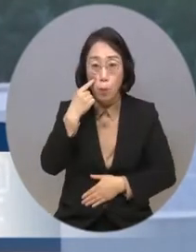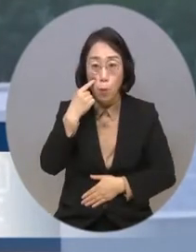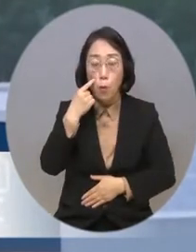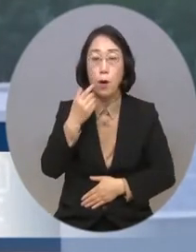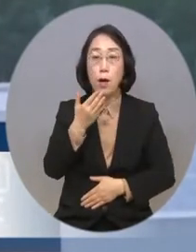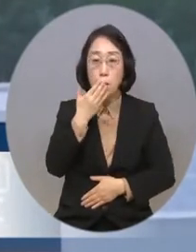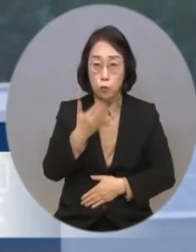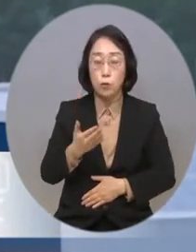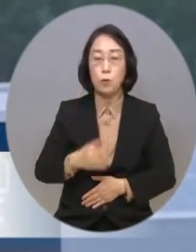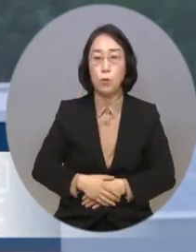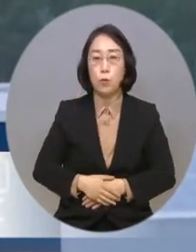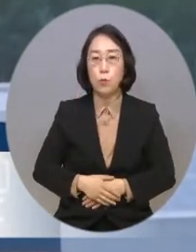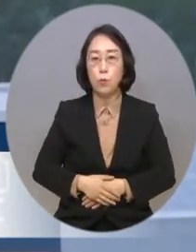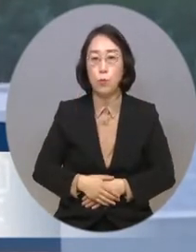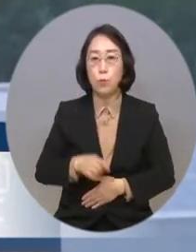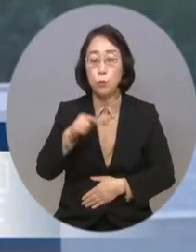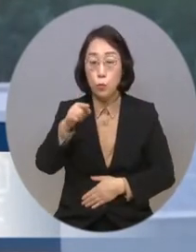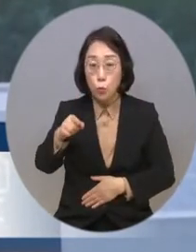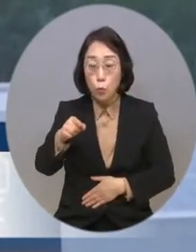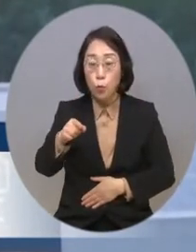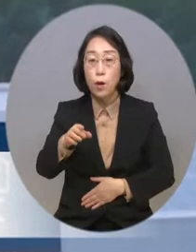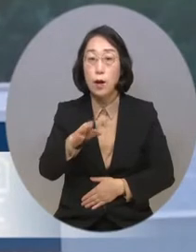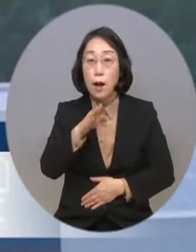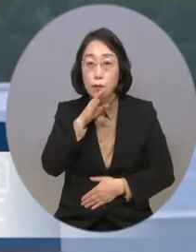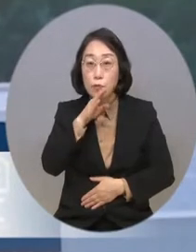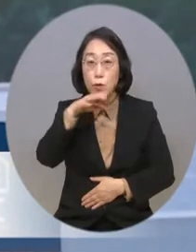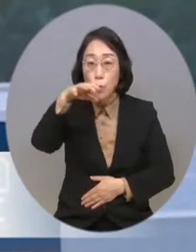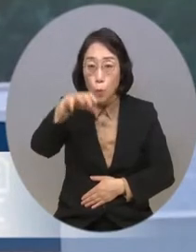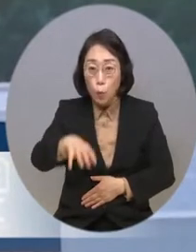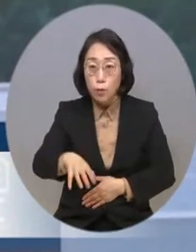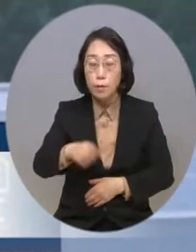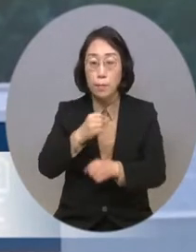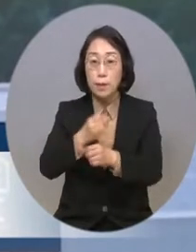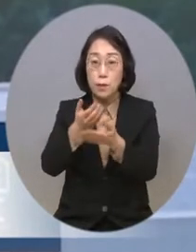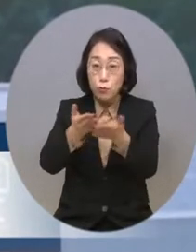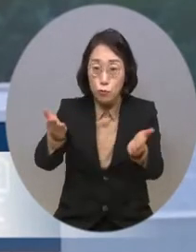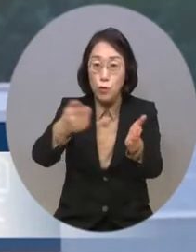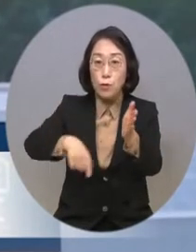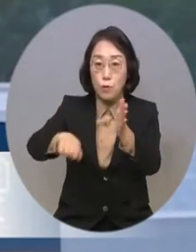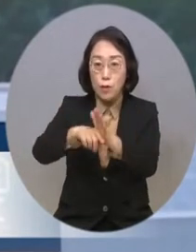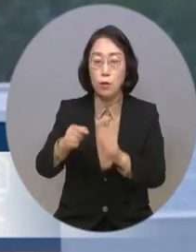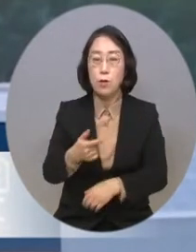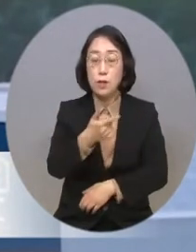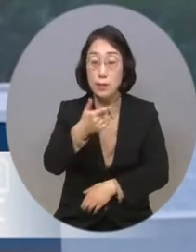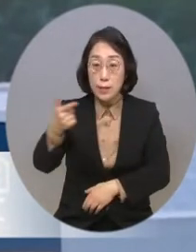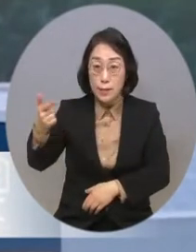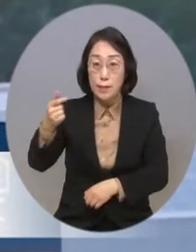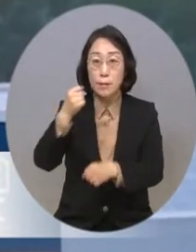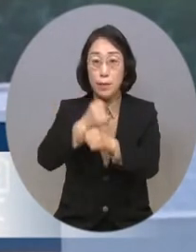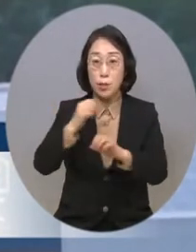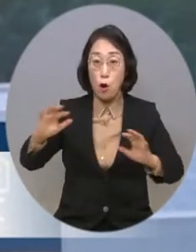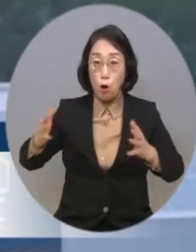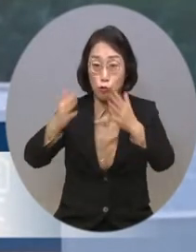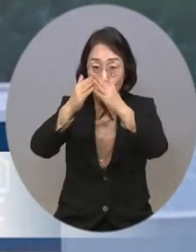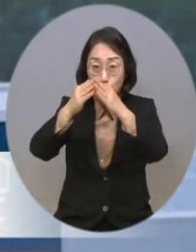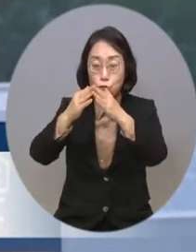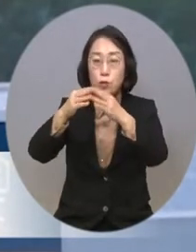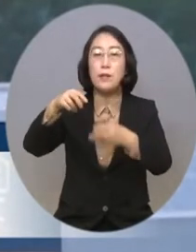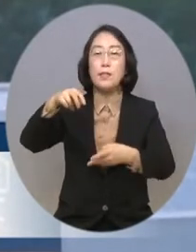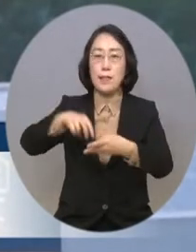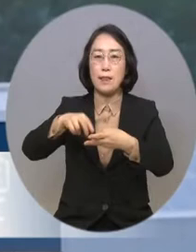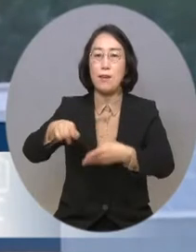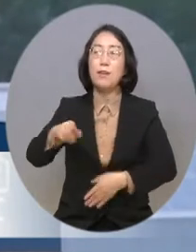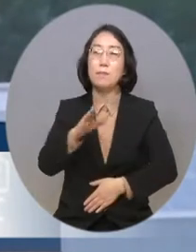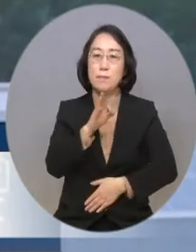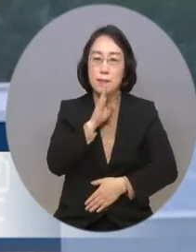있고 실현할 수 있는 장을 만들어보자. 그런 커다란 의미가 있는 것이 태안군의 가족 커뮤니티 센터라고